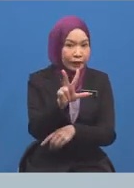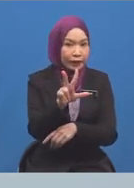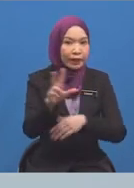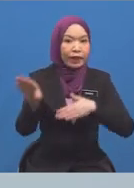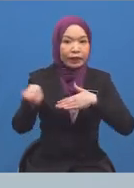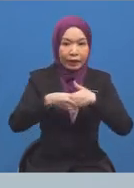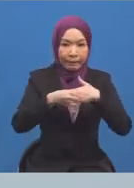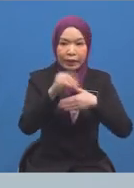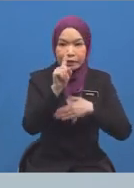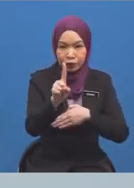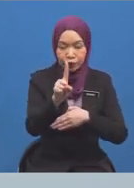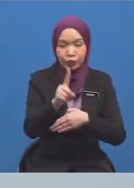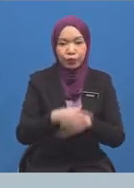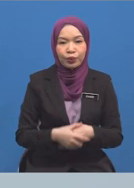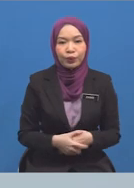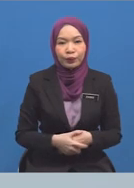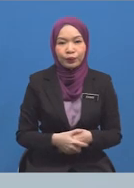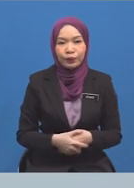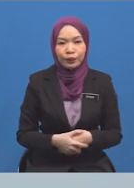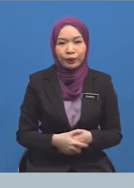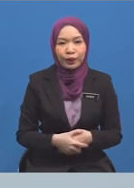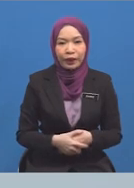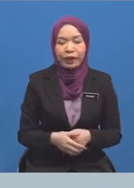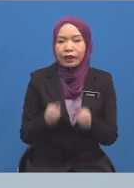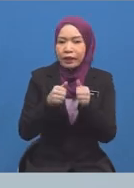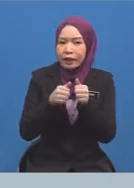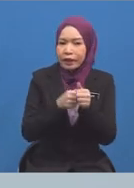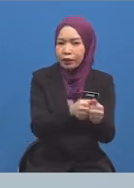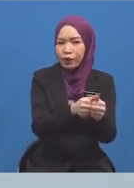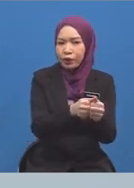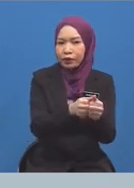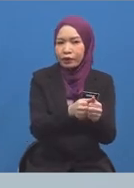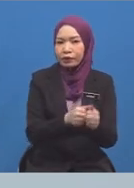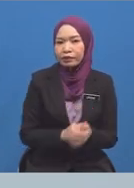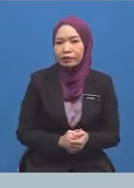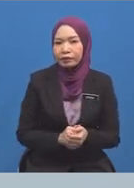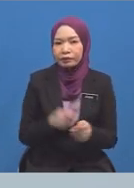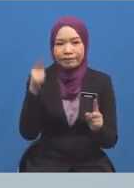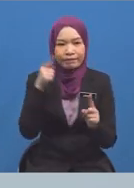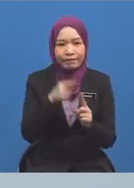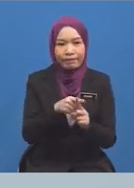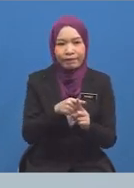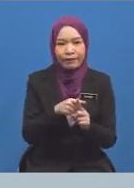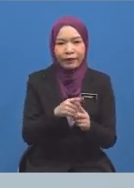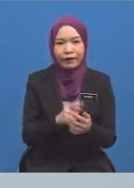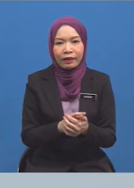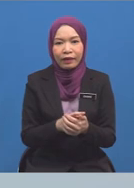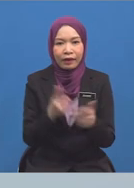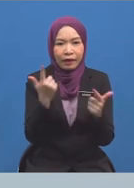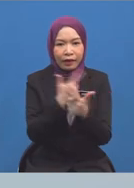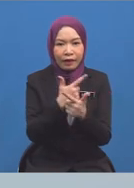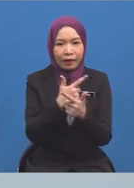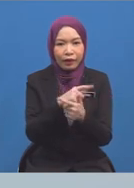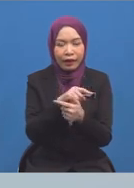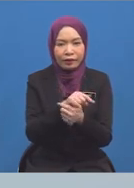tambah satu Allah kamu ikut saja arah lawan jam pasti kamu akan ingat sampai